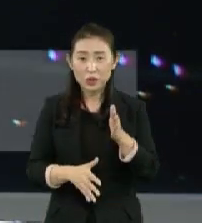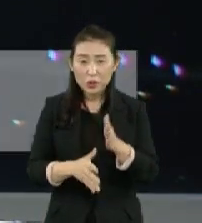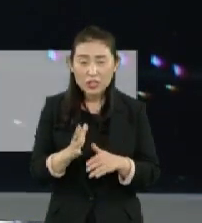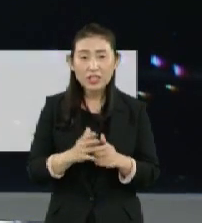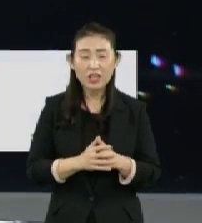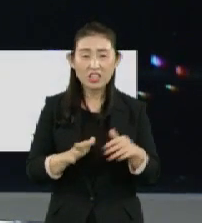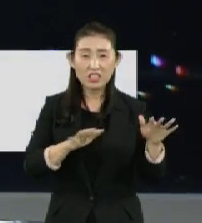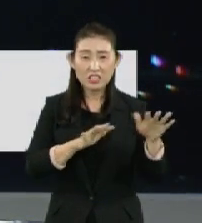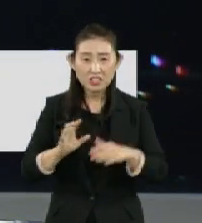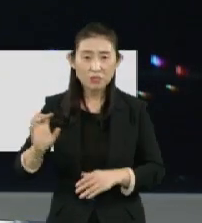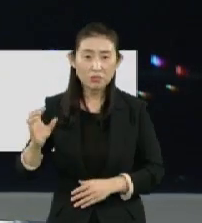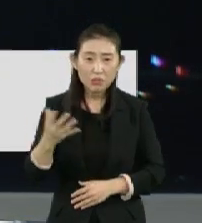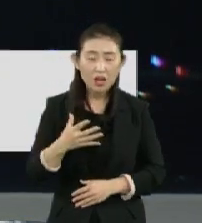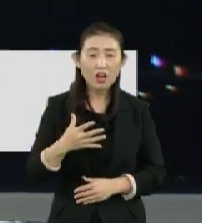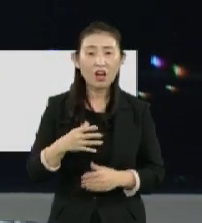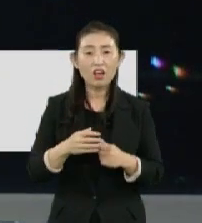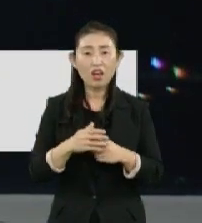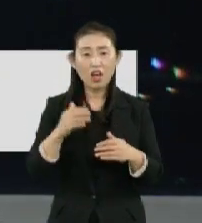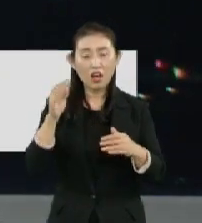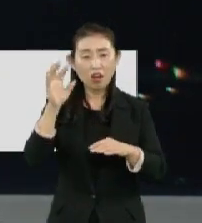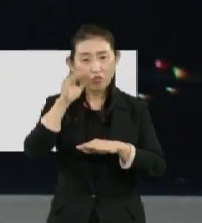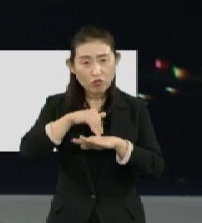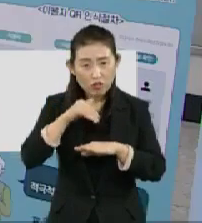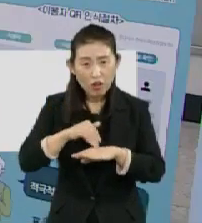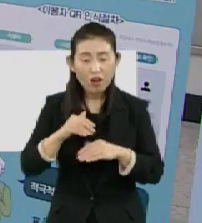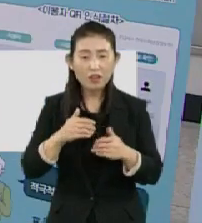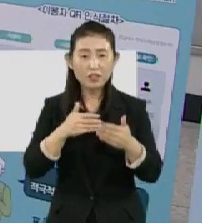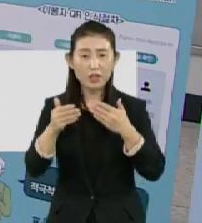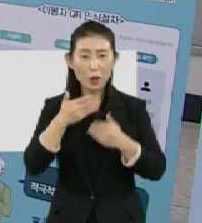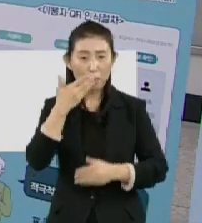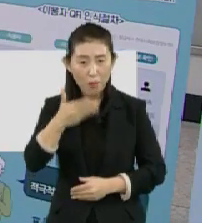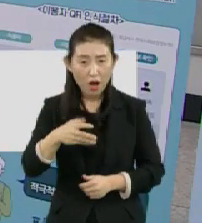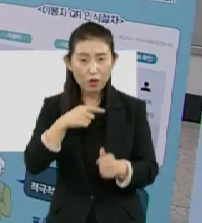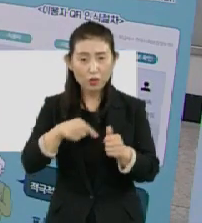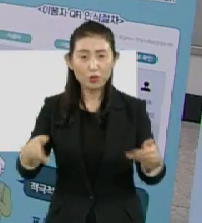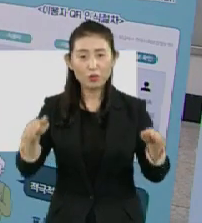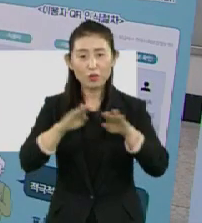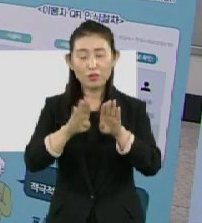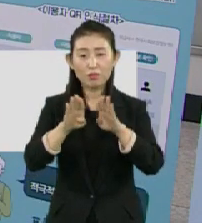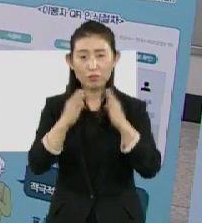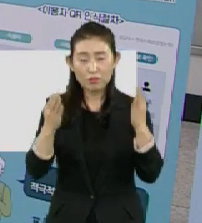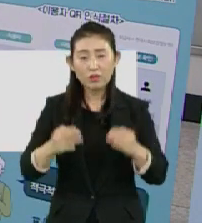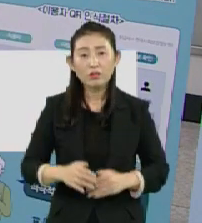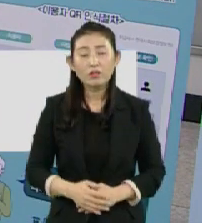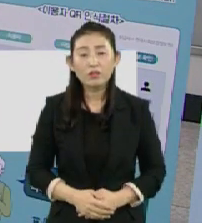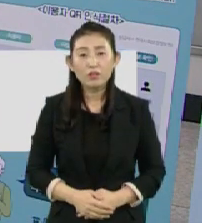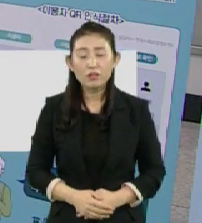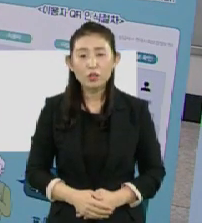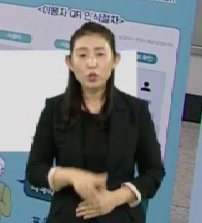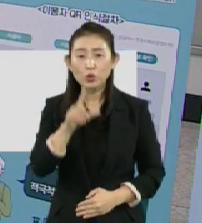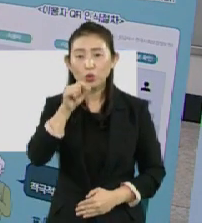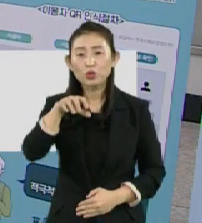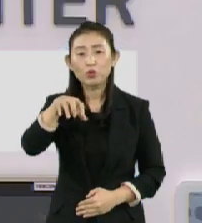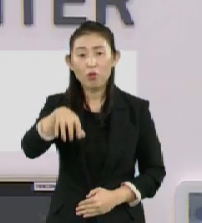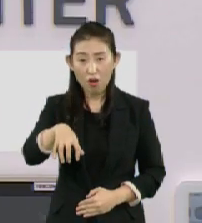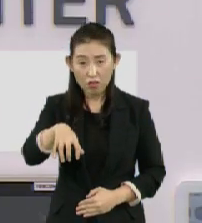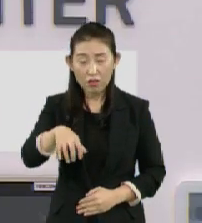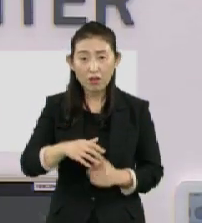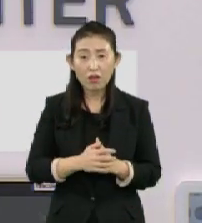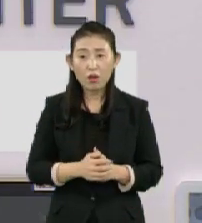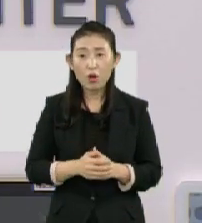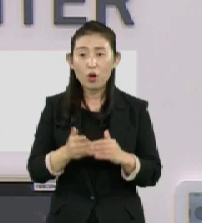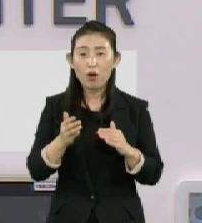세종시의 체험 위주의 안전교육과 훈련이 가능한 안전체험교육원이 문을 엽니다. 세종시 조치원읍